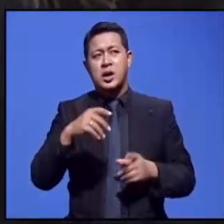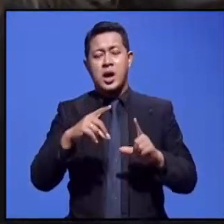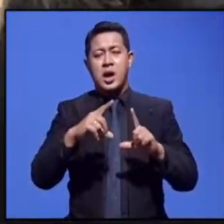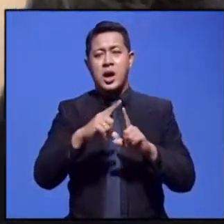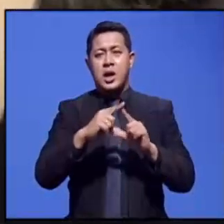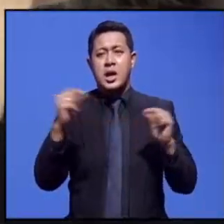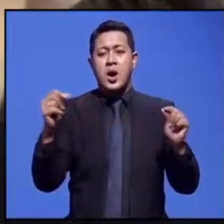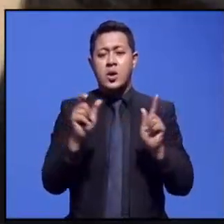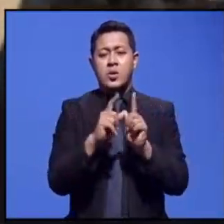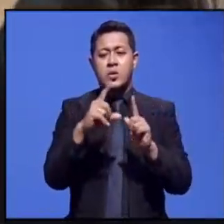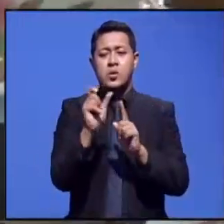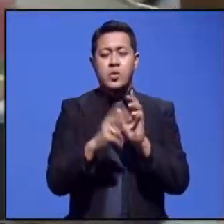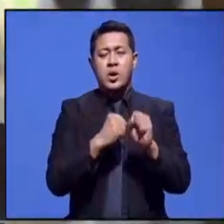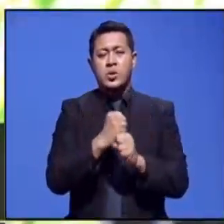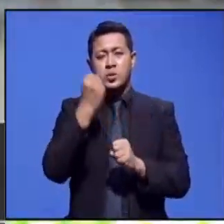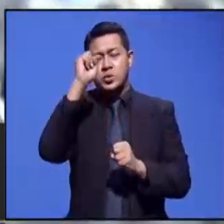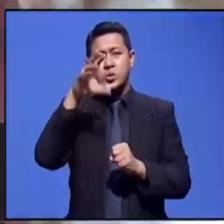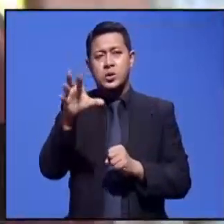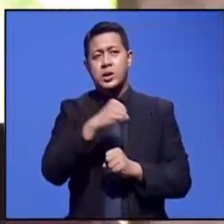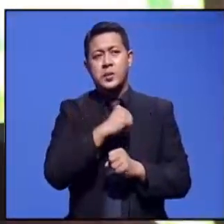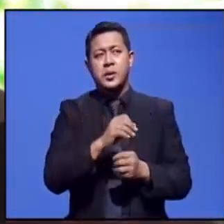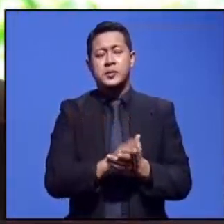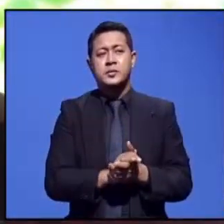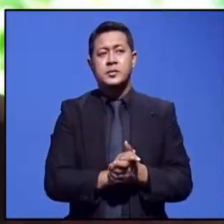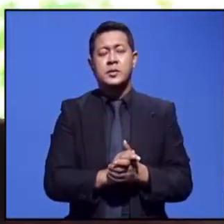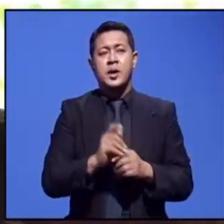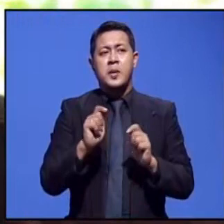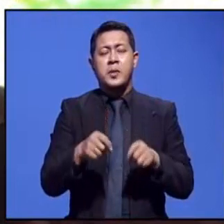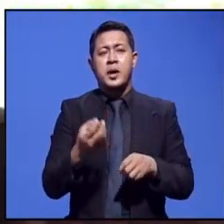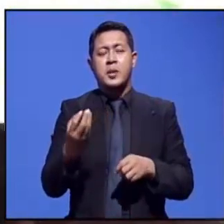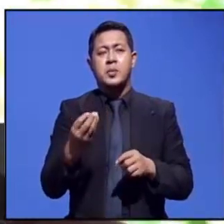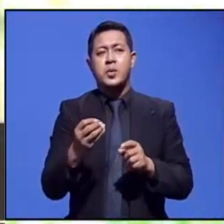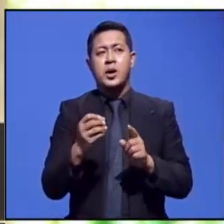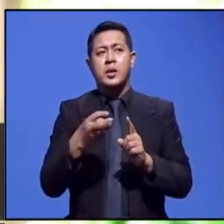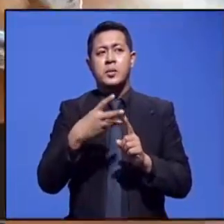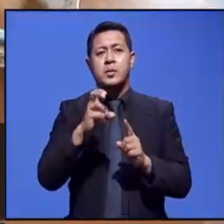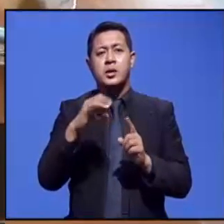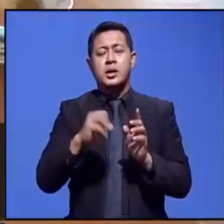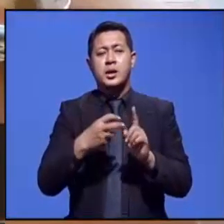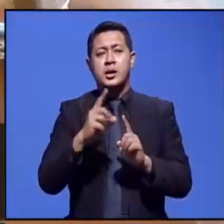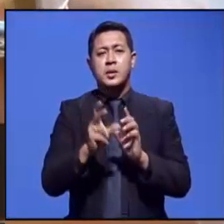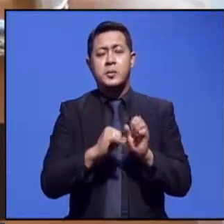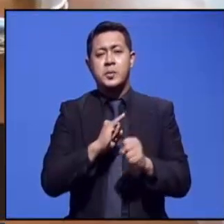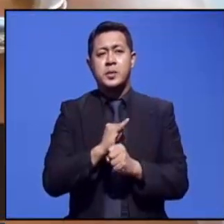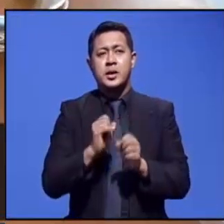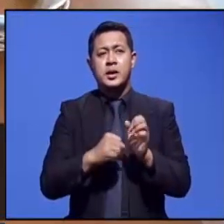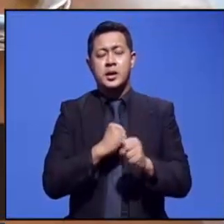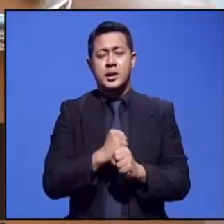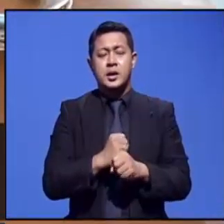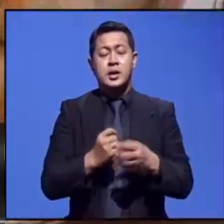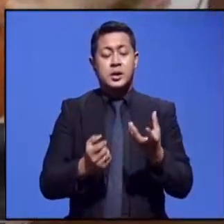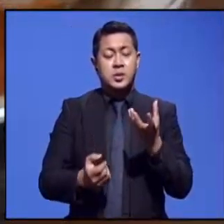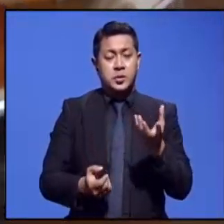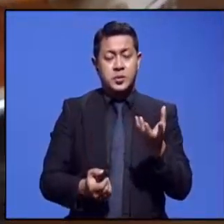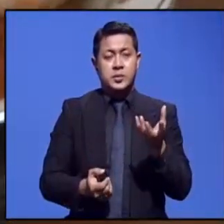wadung mulai sulit ditemukan. Beberapa kedai mengakalinya dengan menggunakan buah belimbing wuluh. Bagaimana dengan harganya? Seporsi